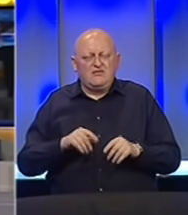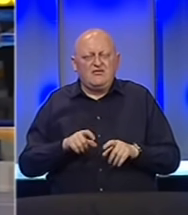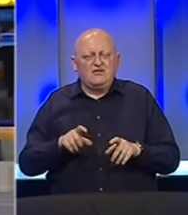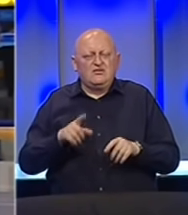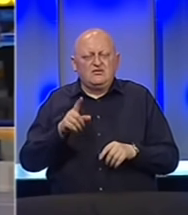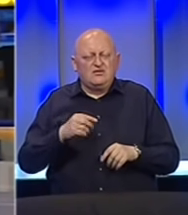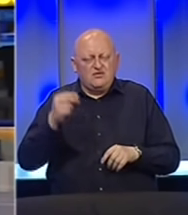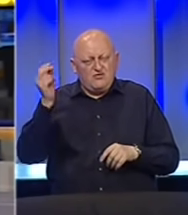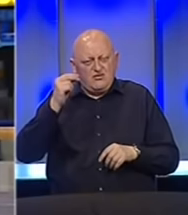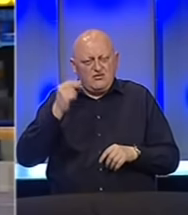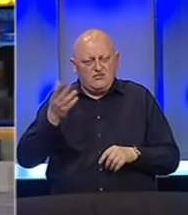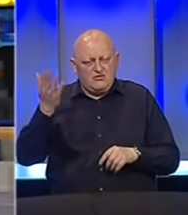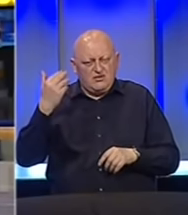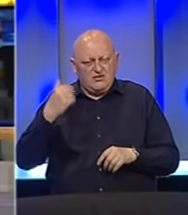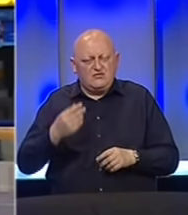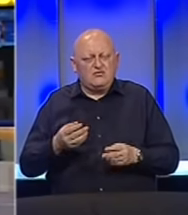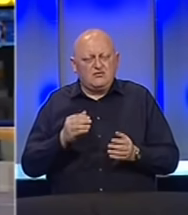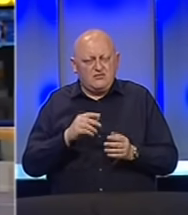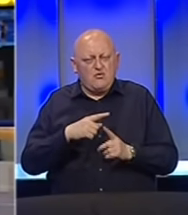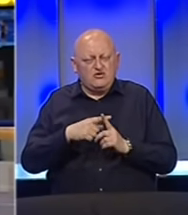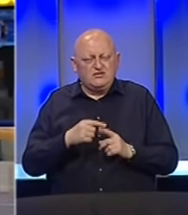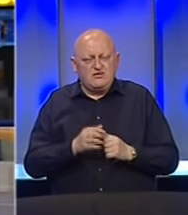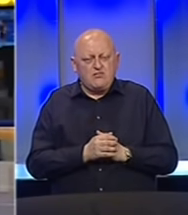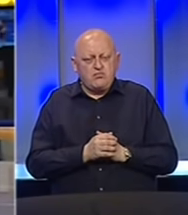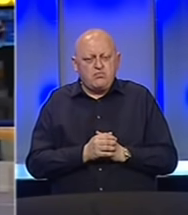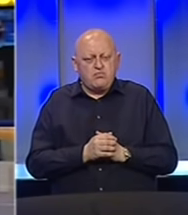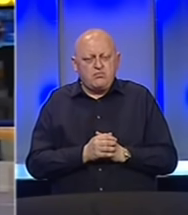a njihova iskustva od ranije su itekako pozitivna.